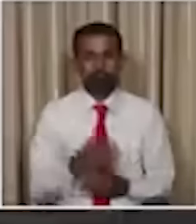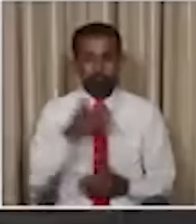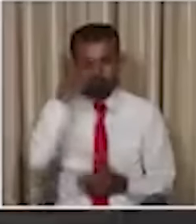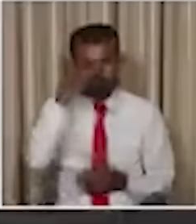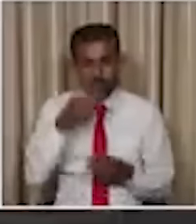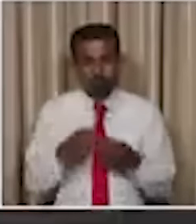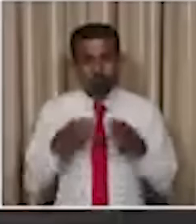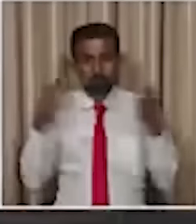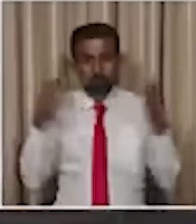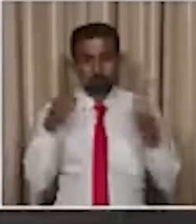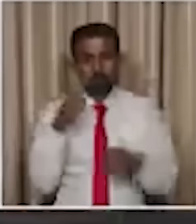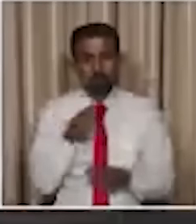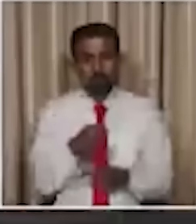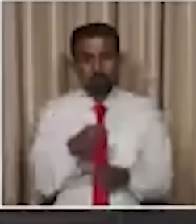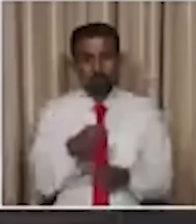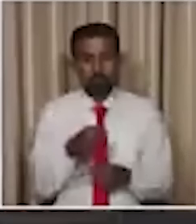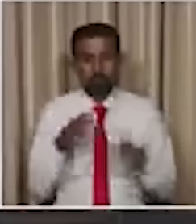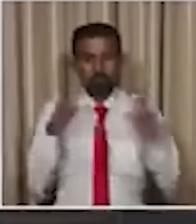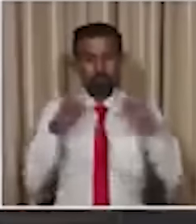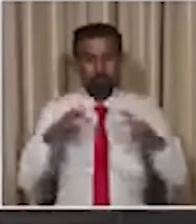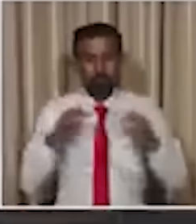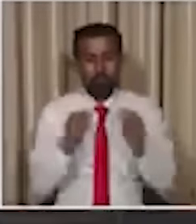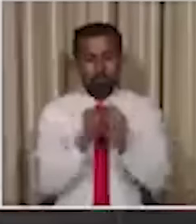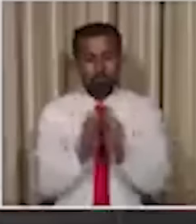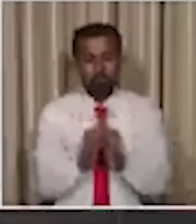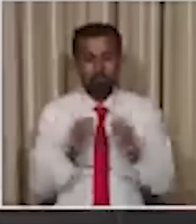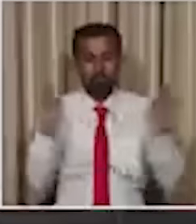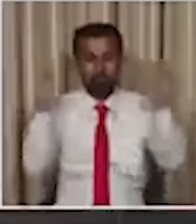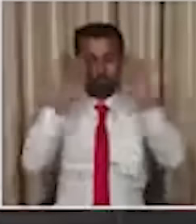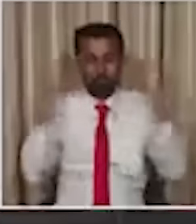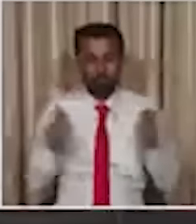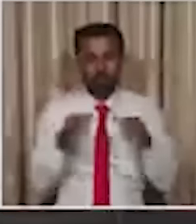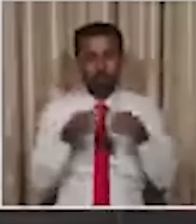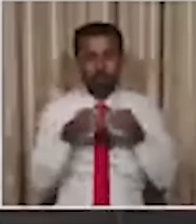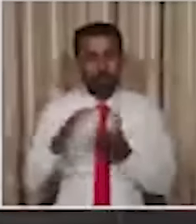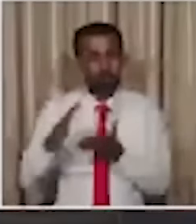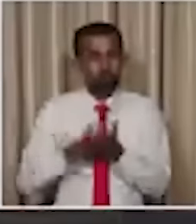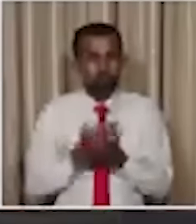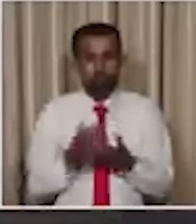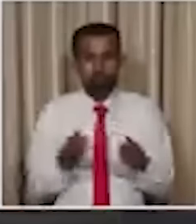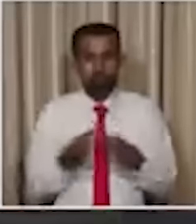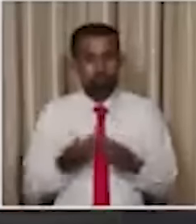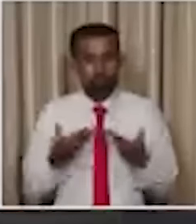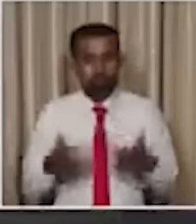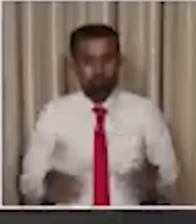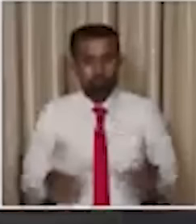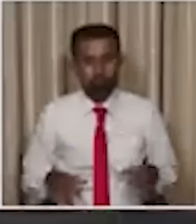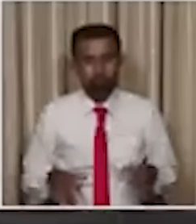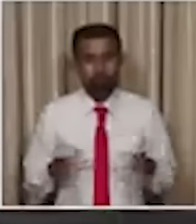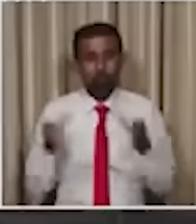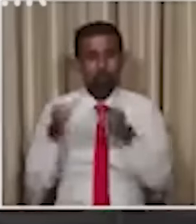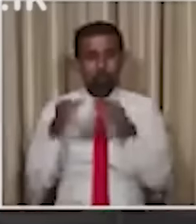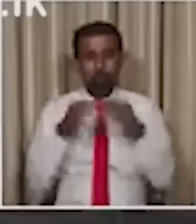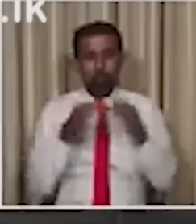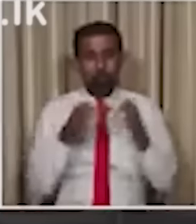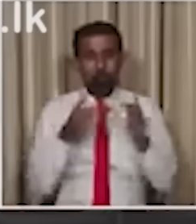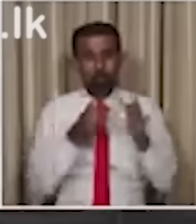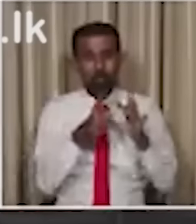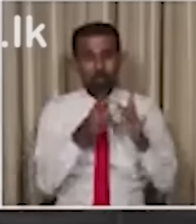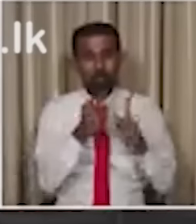ප්‍රහාරයට අදාළ විමර්ශන කටයුතු සඳහා ජාත්‍යන්තර විමර්ශන සහයද ලබාගෙන ඇත. එම ආයතන වන්නේ ඉන්ටර්පෝල්,